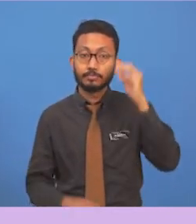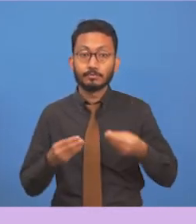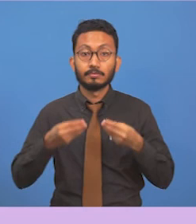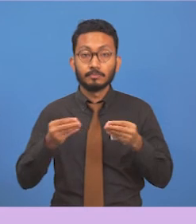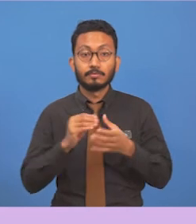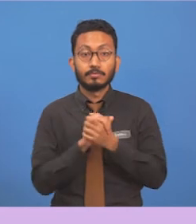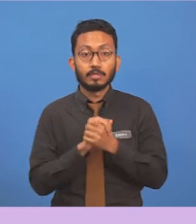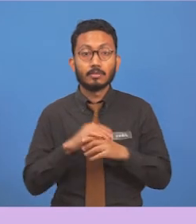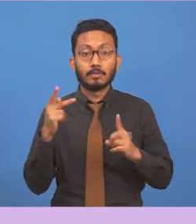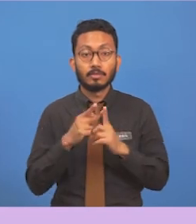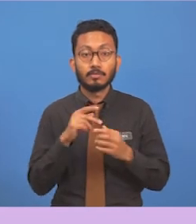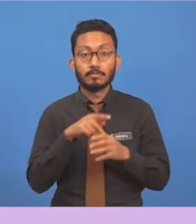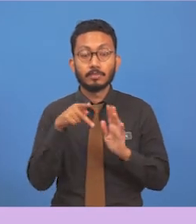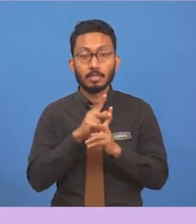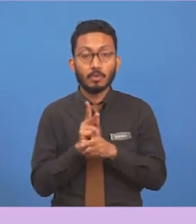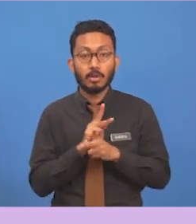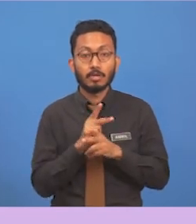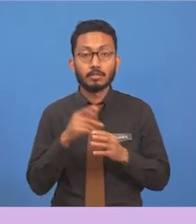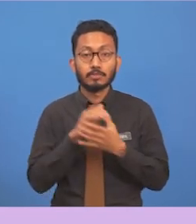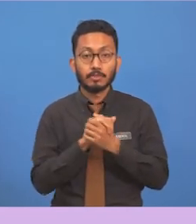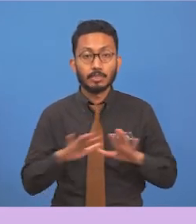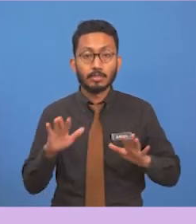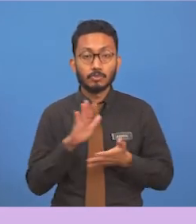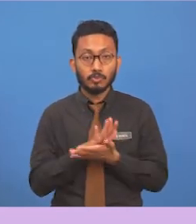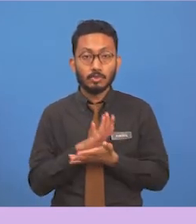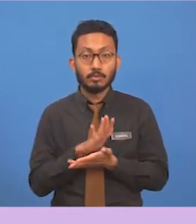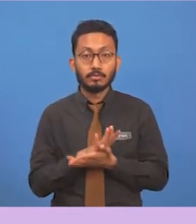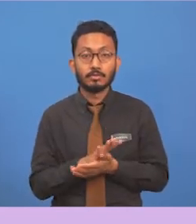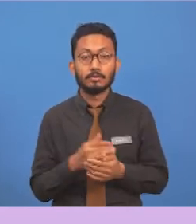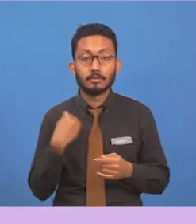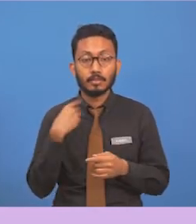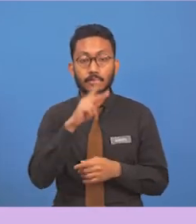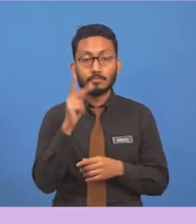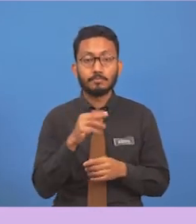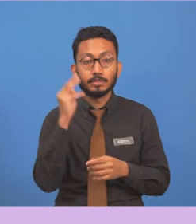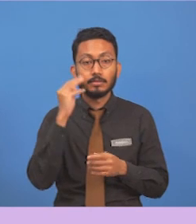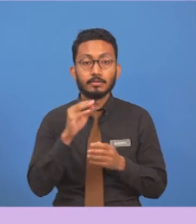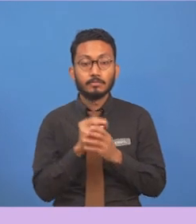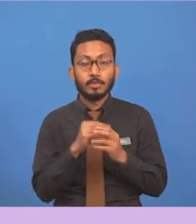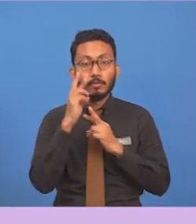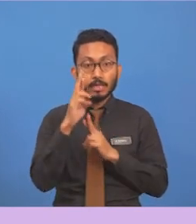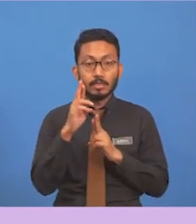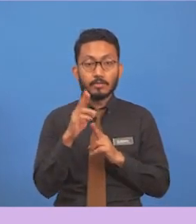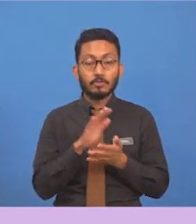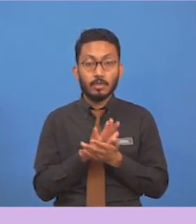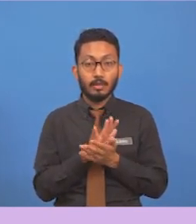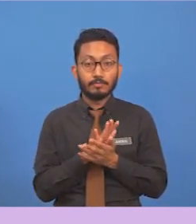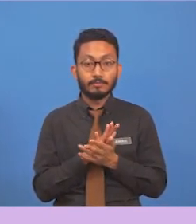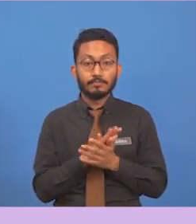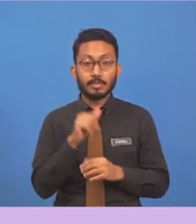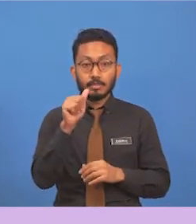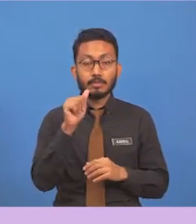keselamatan waktu ada Kak money menghormati warga sekolah y ya money